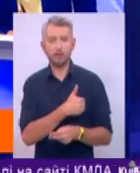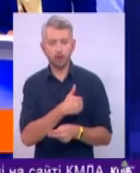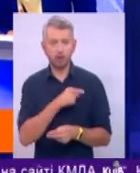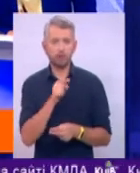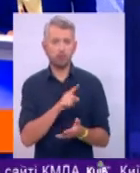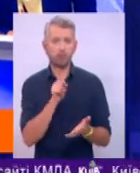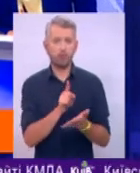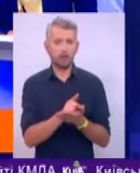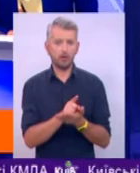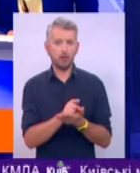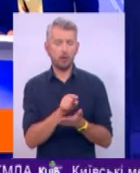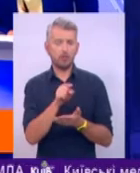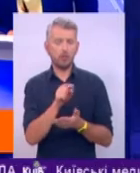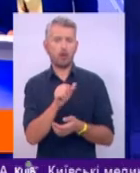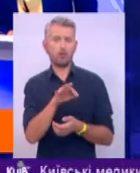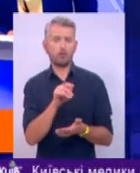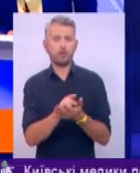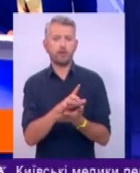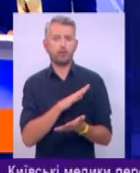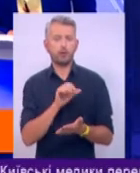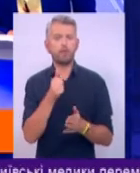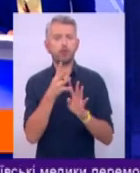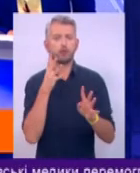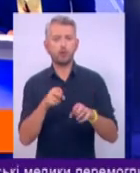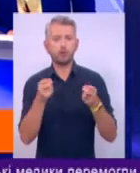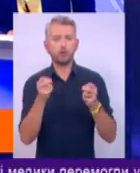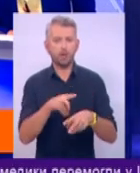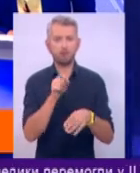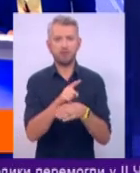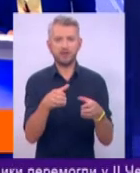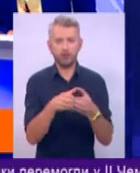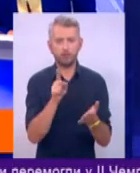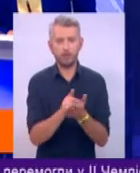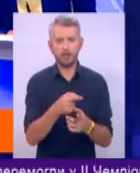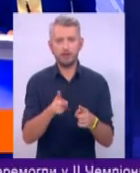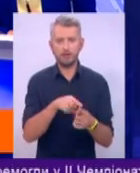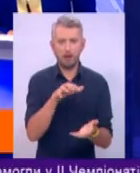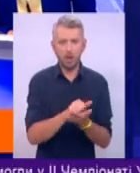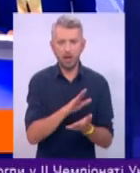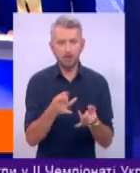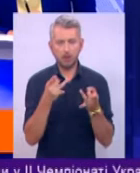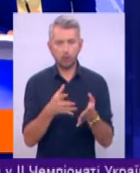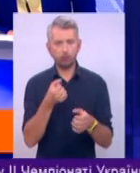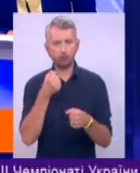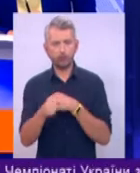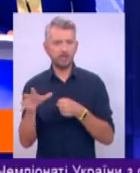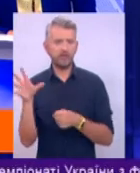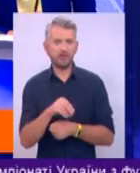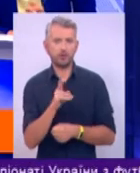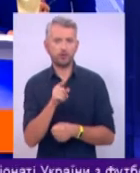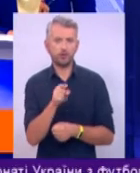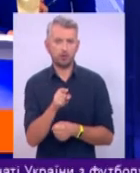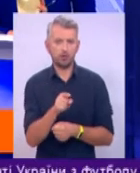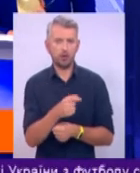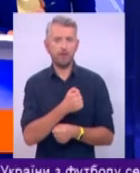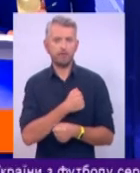тому то воно є то, що в першу чергу спецпризначенці повинні цим займатися, а не просто заставляти всіх, які там, вибачте,